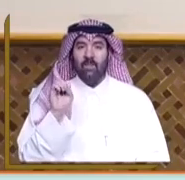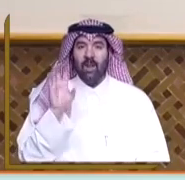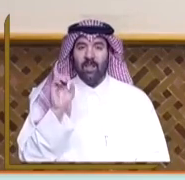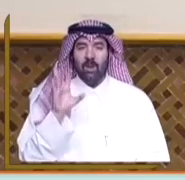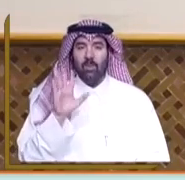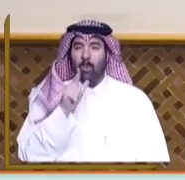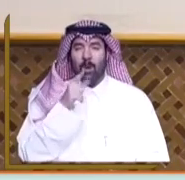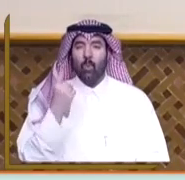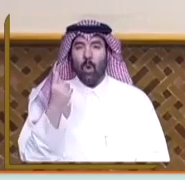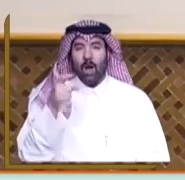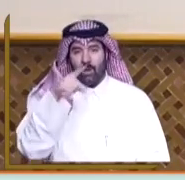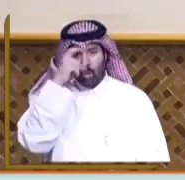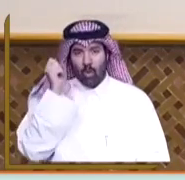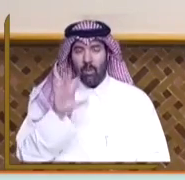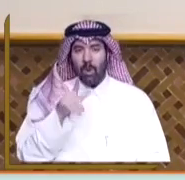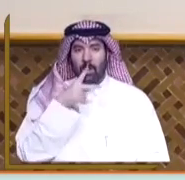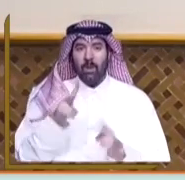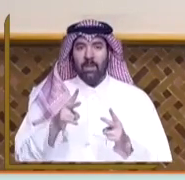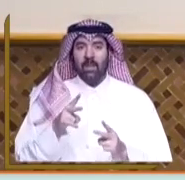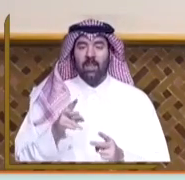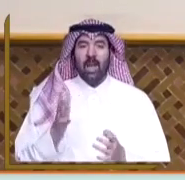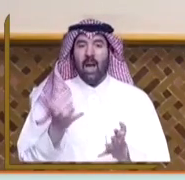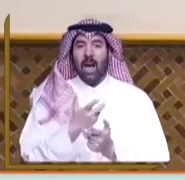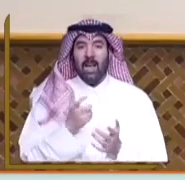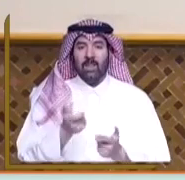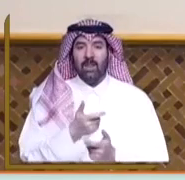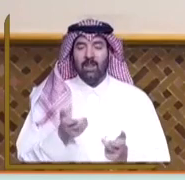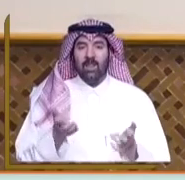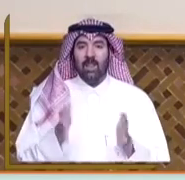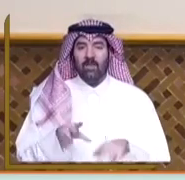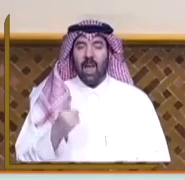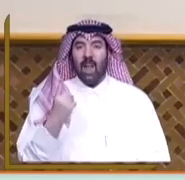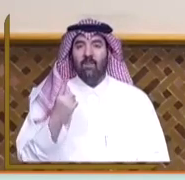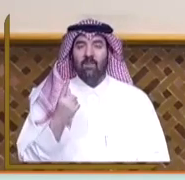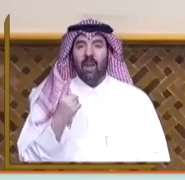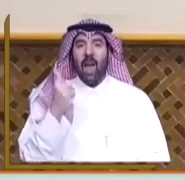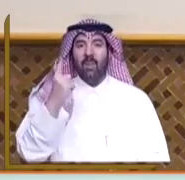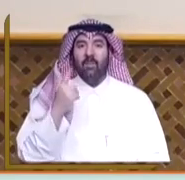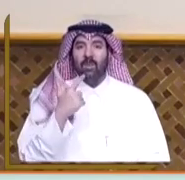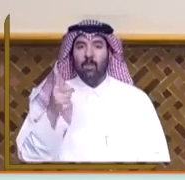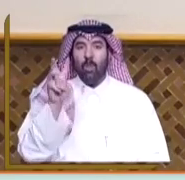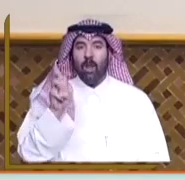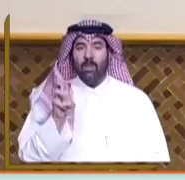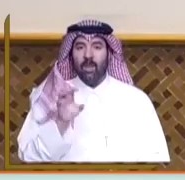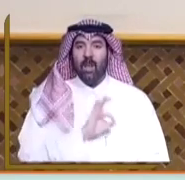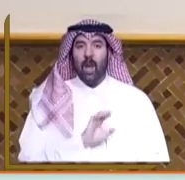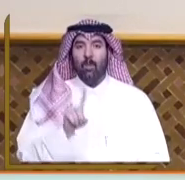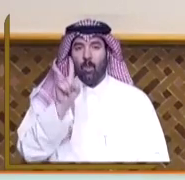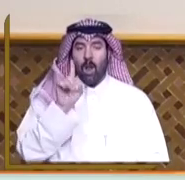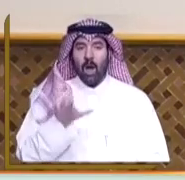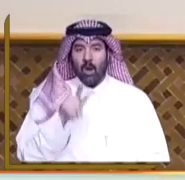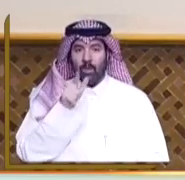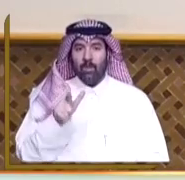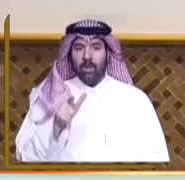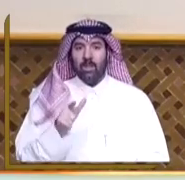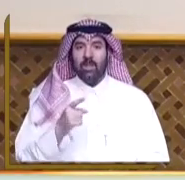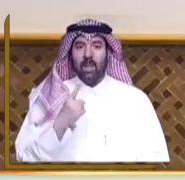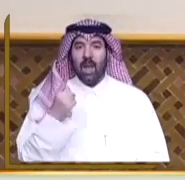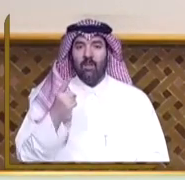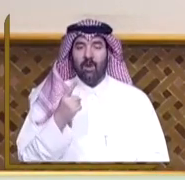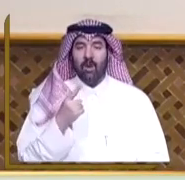ارتفاعا في عدد الوفيات، حيث بلغ 1037 شخصا تغمدهم الله بواسع رحمته، و